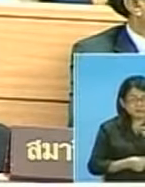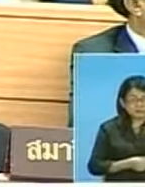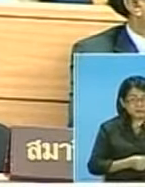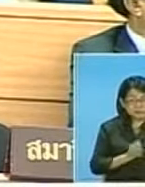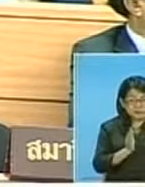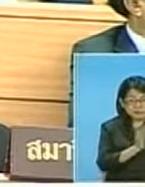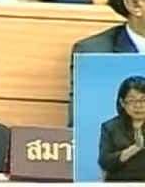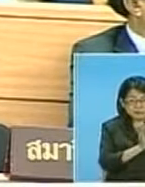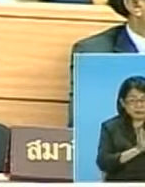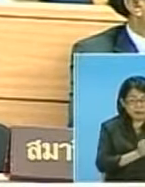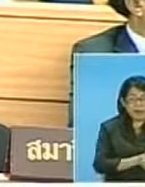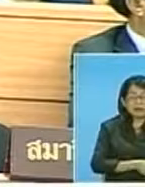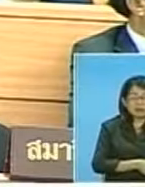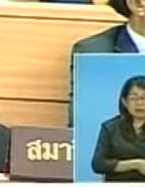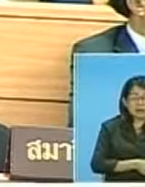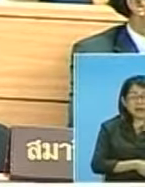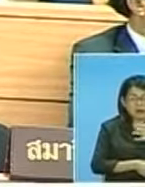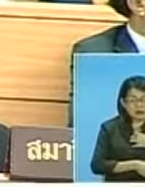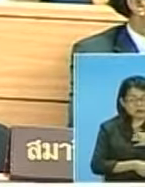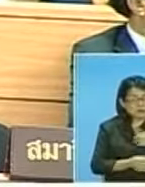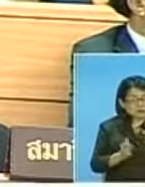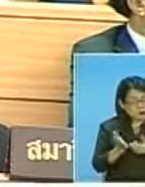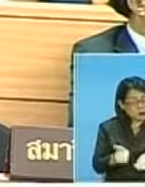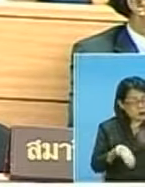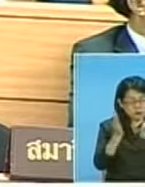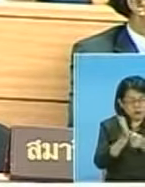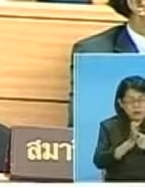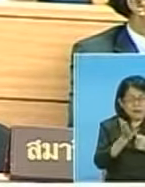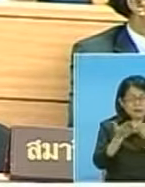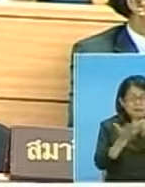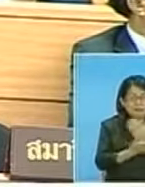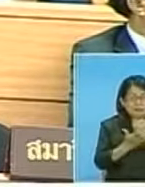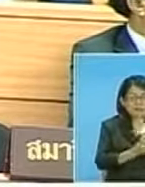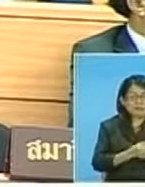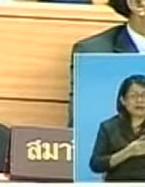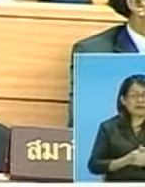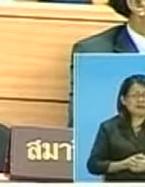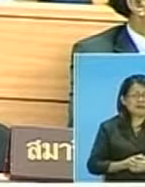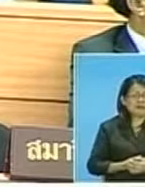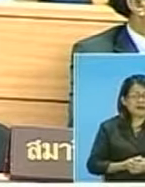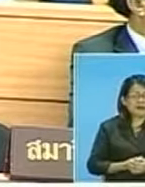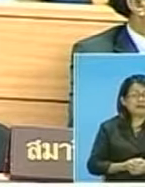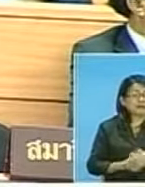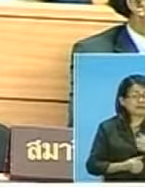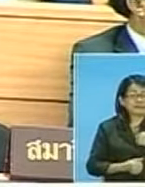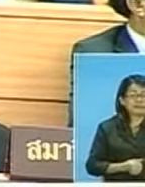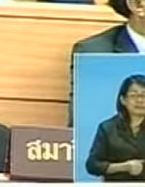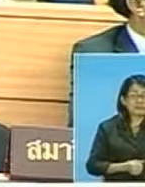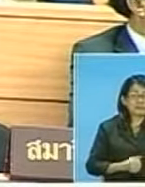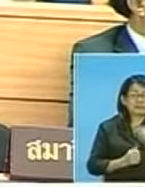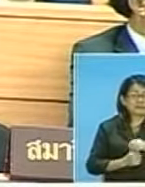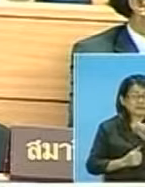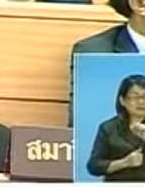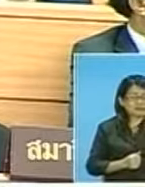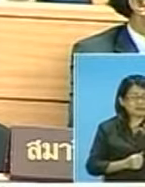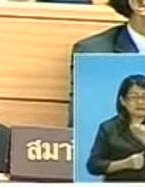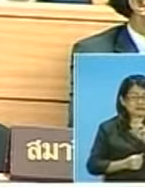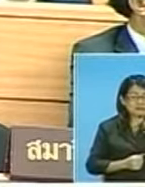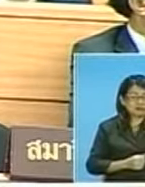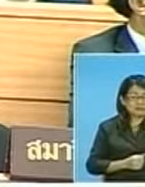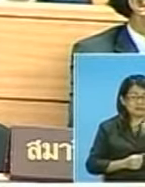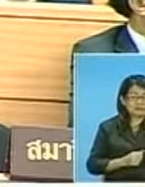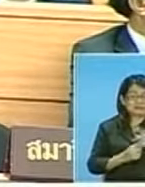ใหญ่เห็นว่าควรจะต้องมีการแก้ไขสักครั้งหนึ่งนะผมก็พึ่งกับสมาชิกวุฒิสภาหลายท่